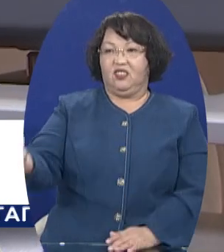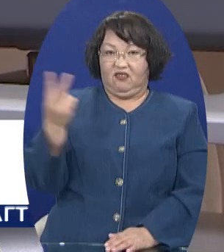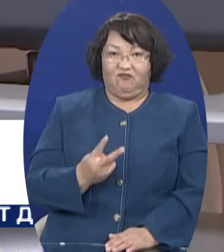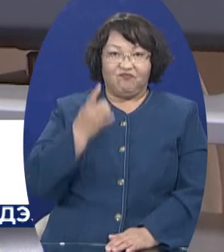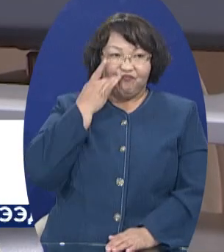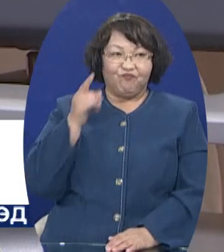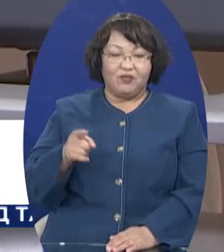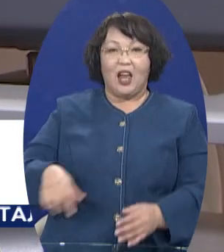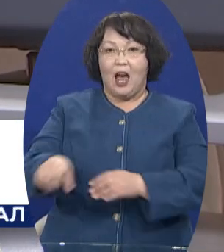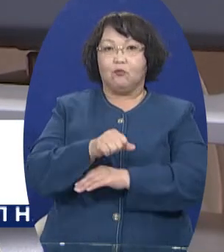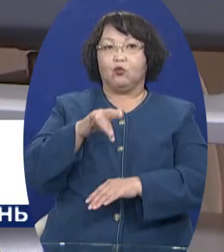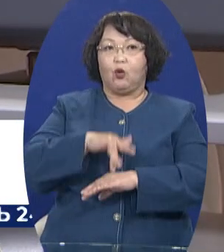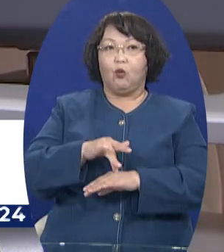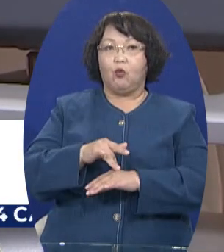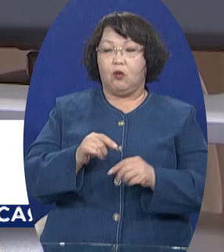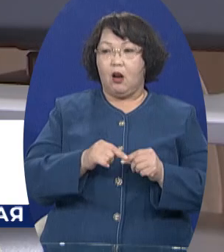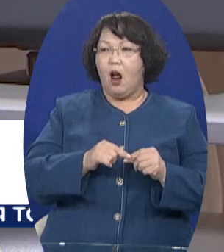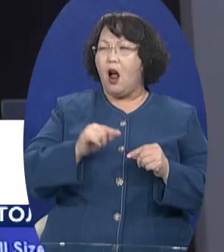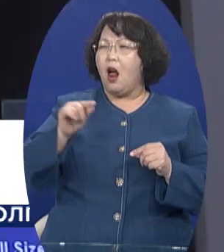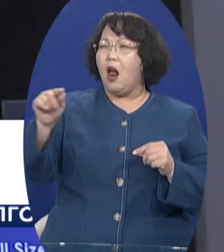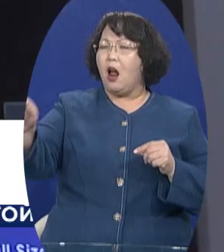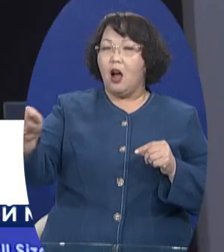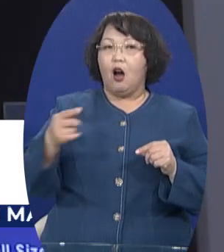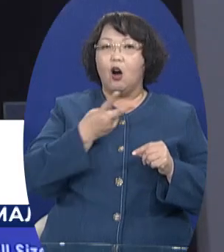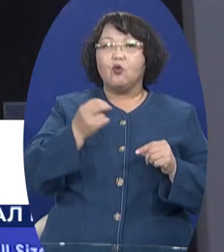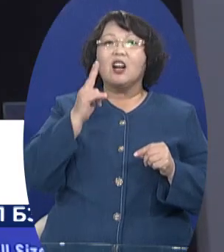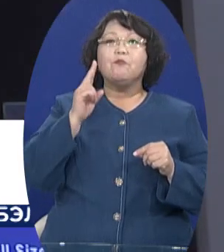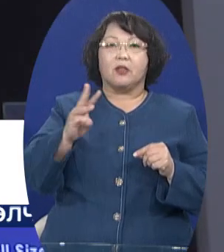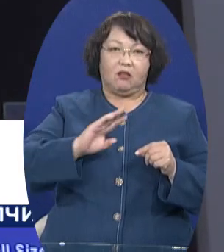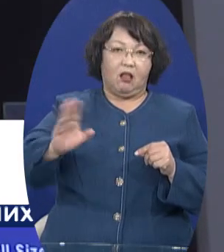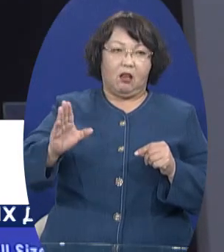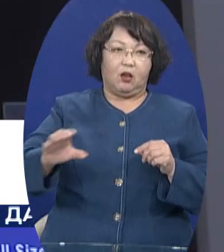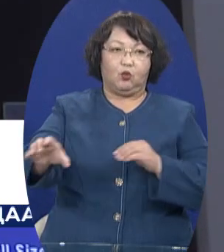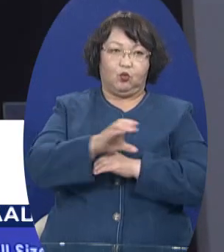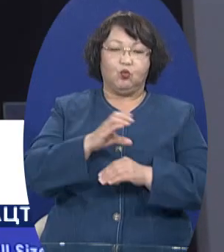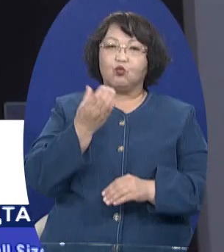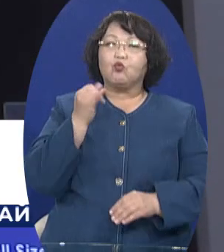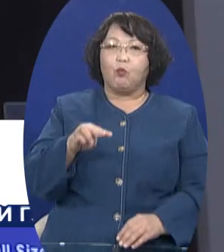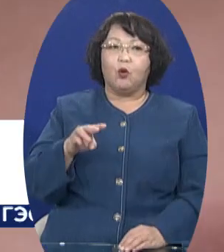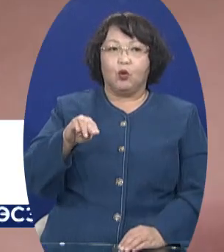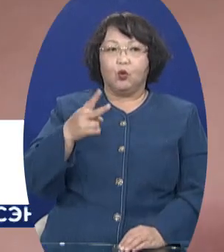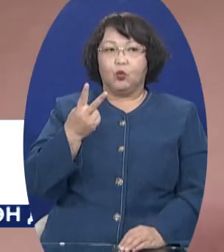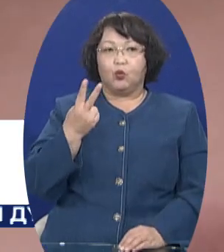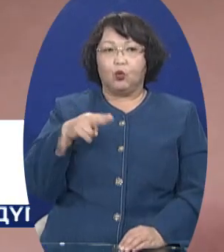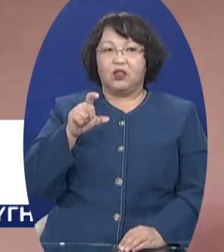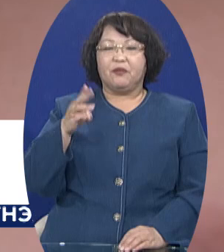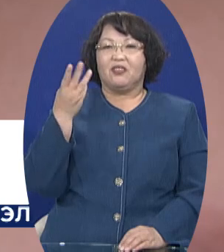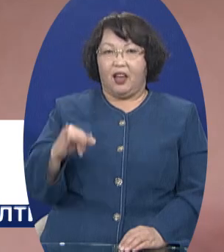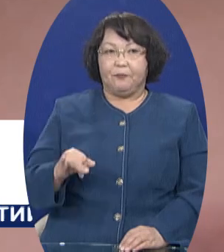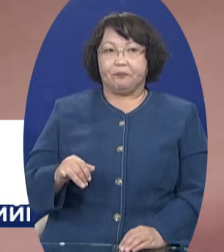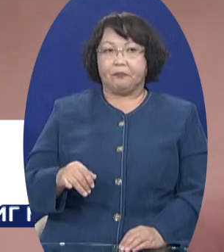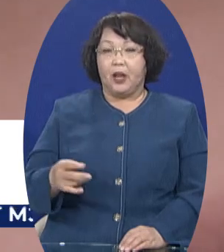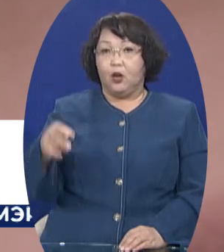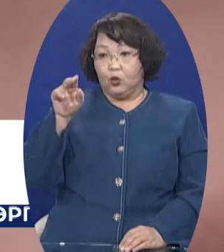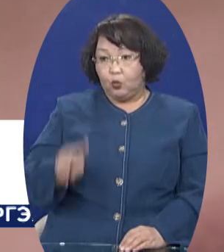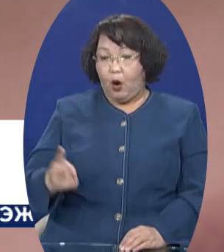хувьд аймгийн төвөөс 200 км-ийн зайтай тул тэр бүр нэгдсэн эмнэлэгтээ үзүүлэх боломжгүй. Дүүгийнхэн хувьд улсын 3-р төв